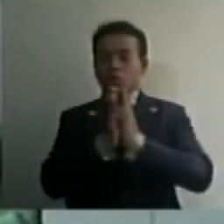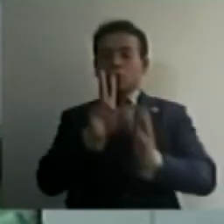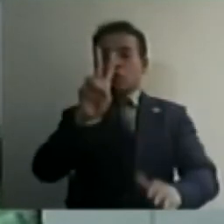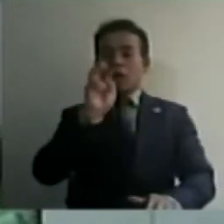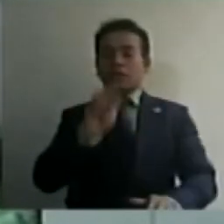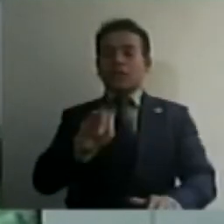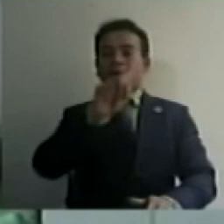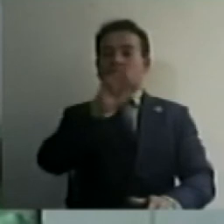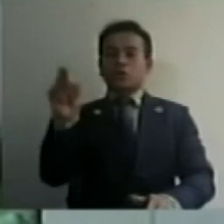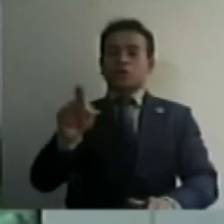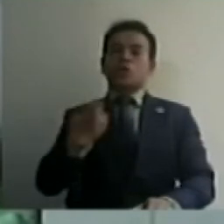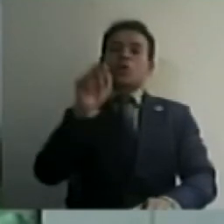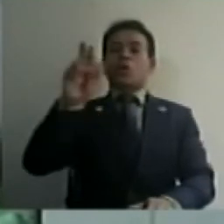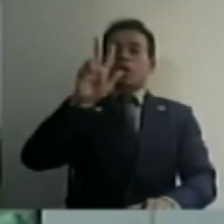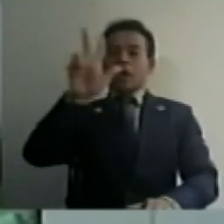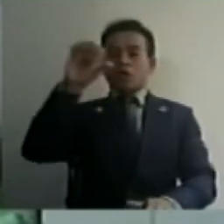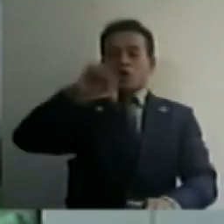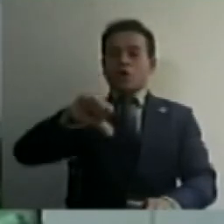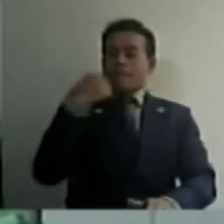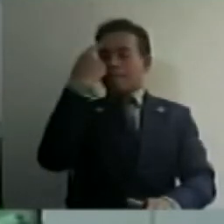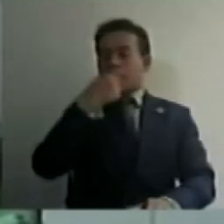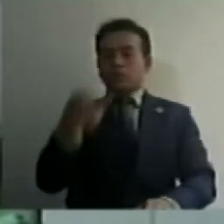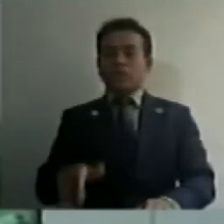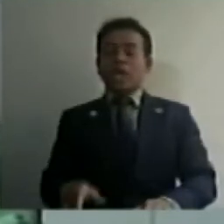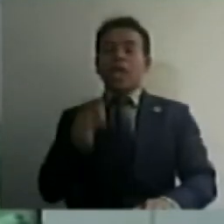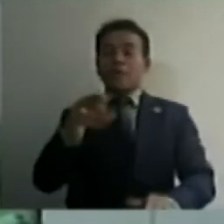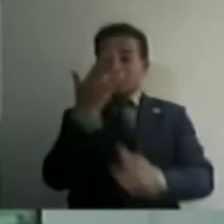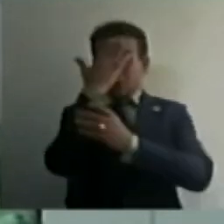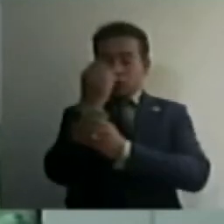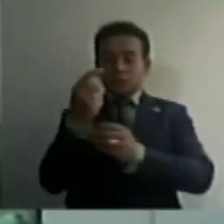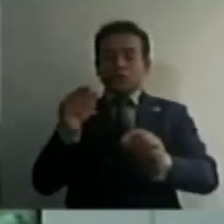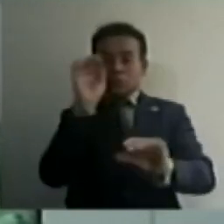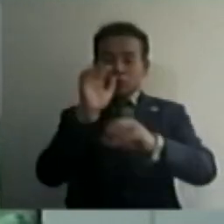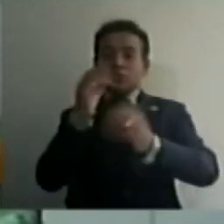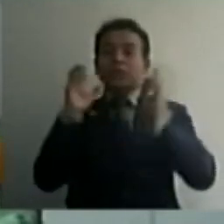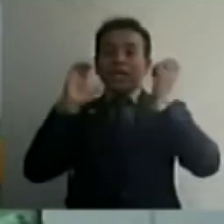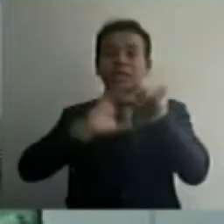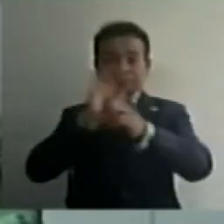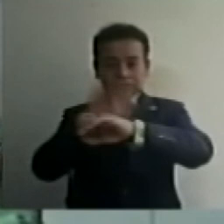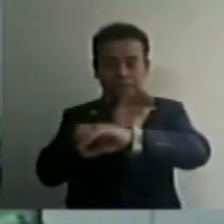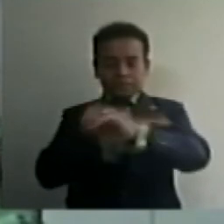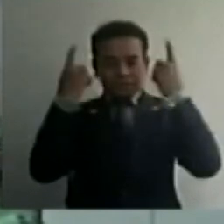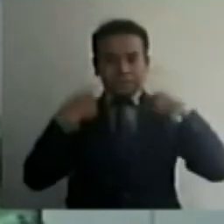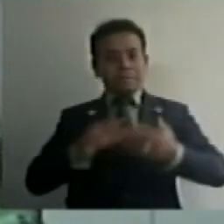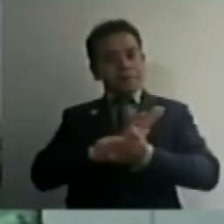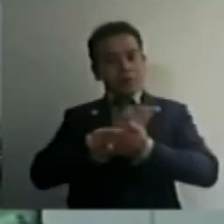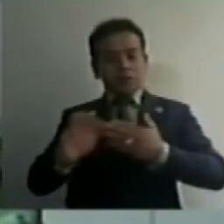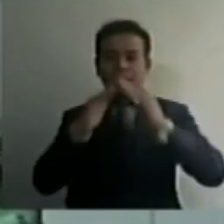ছাড়া পেয়েছেন, কোয়ারেন্টাইন মুক্ত হয়েছেন গত 24 ঘন্টায় 1,045 জন, এবং